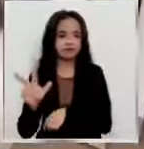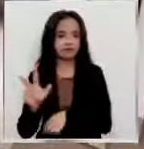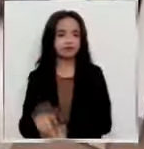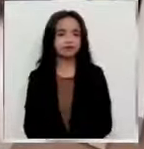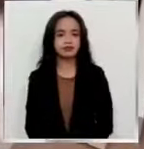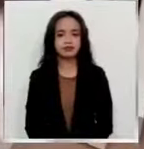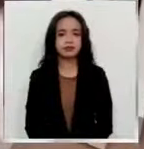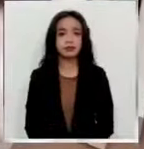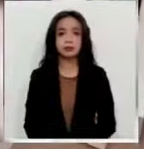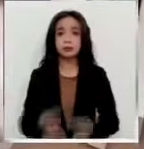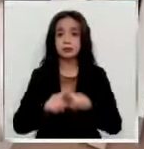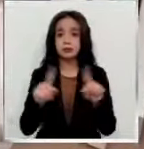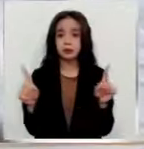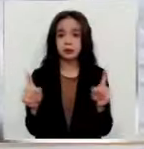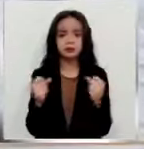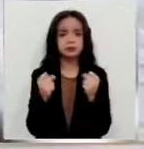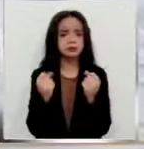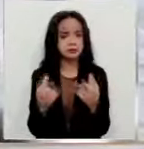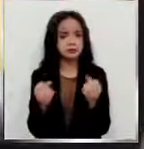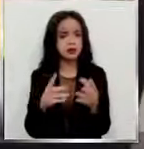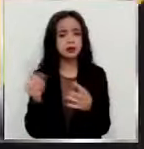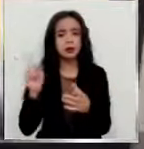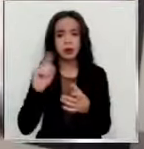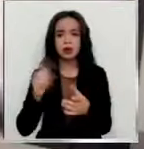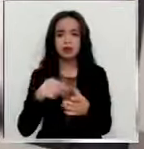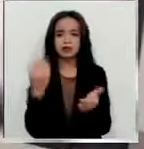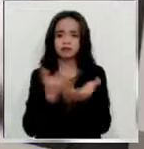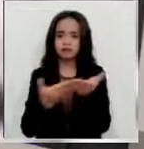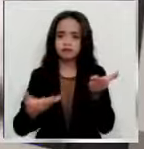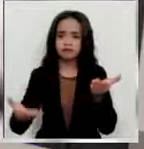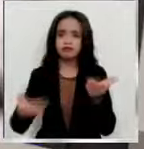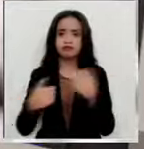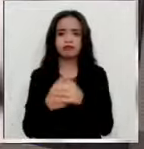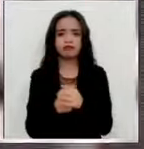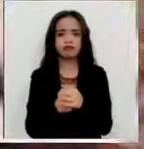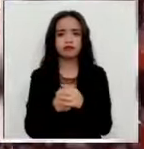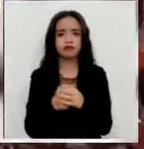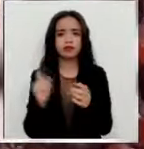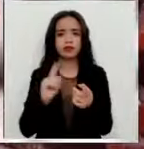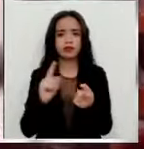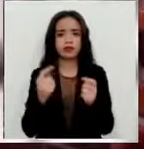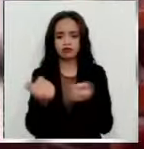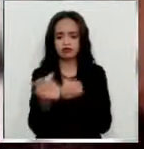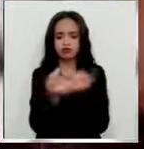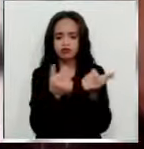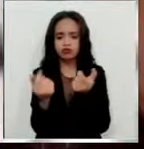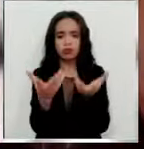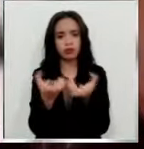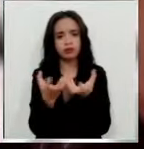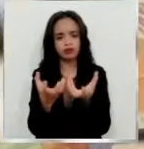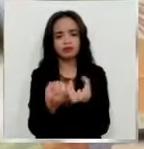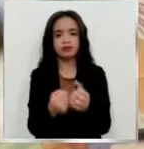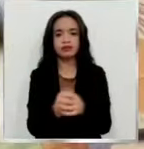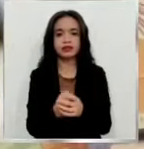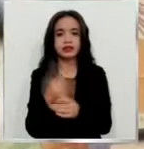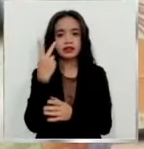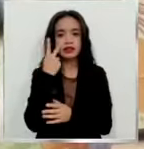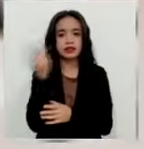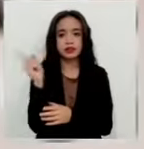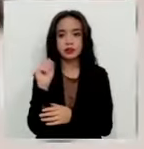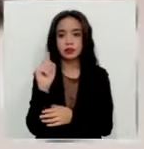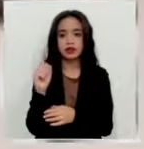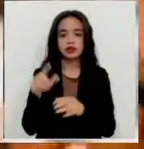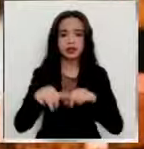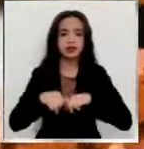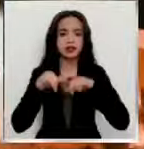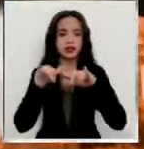Pero lalong dumarami ang mga naipon nating gamit na naghihintay ulit ma-declutter. Kabilang ang ilang nakatampak lang na luma